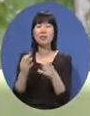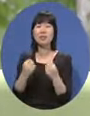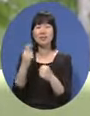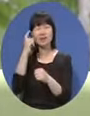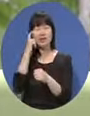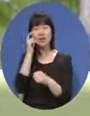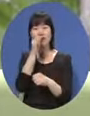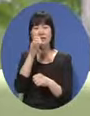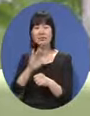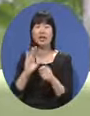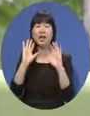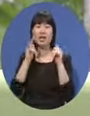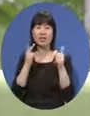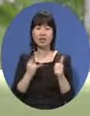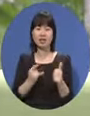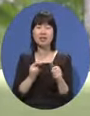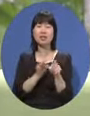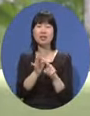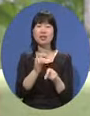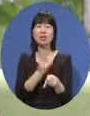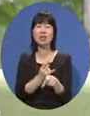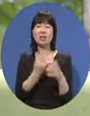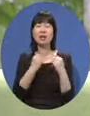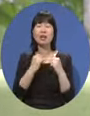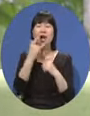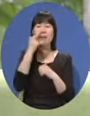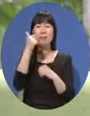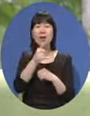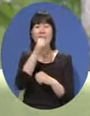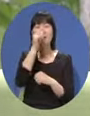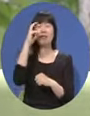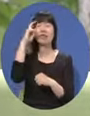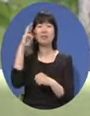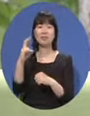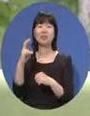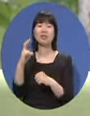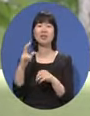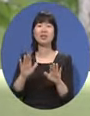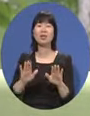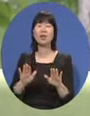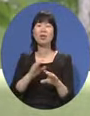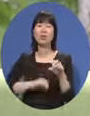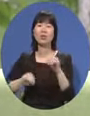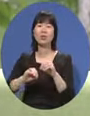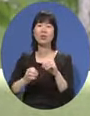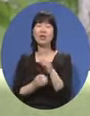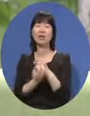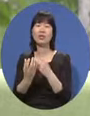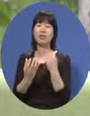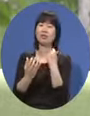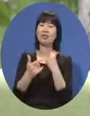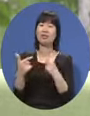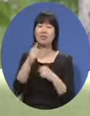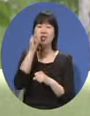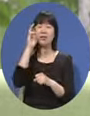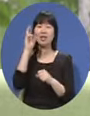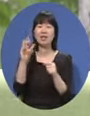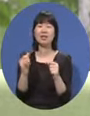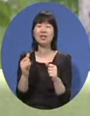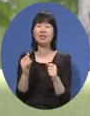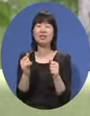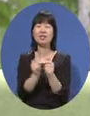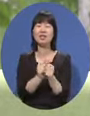한다고 생각하는데 아이들한테도 잔소리를 많이 하는 하 아빠들도 있더라구요 예 근데 이게 오일의 용연 여기도 큰거 같아요 남자가